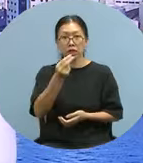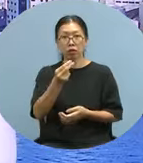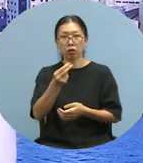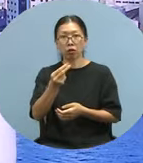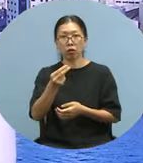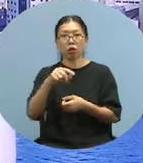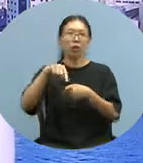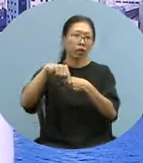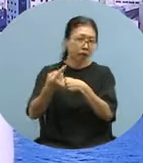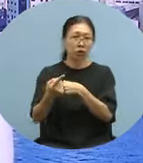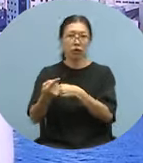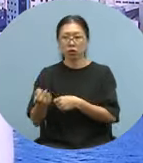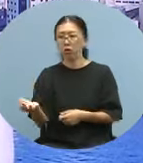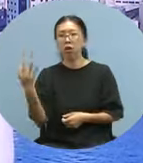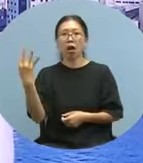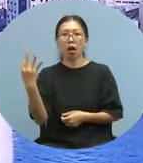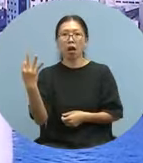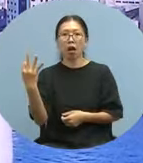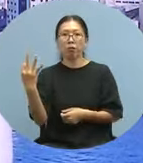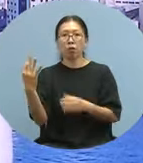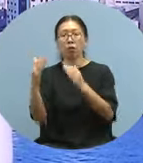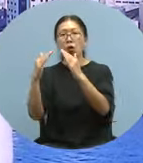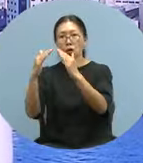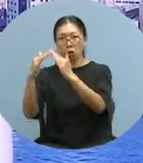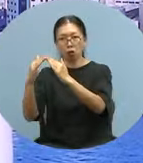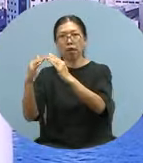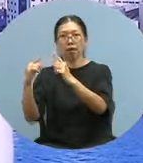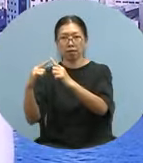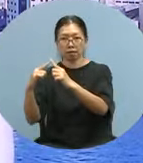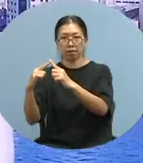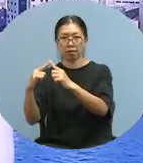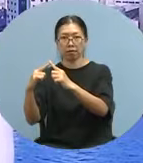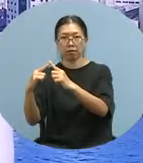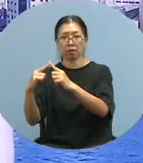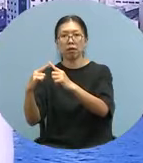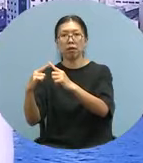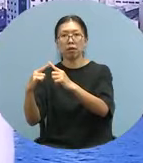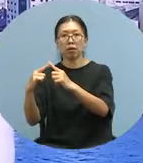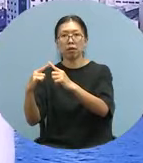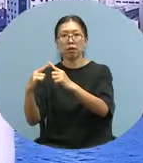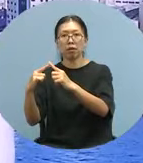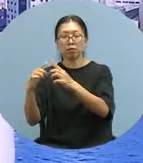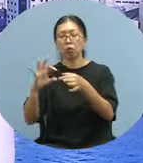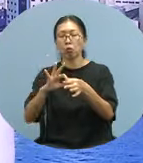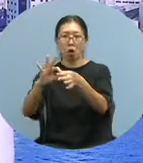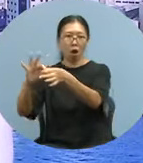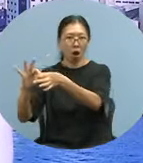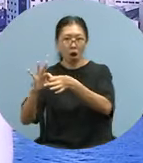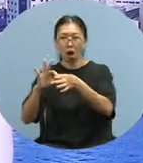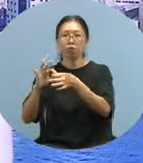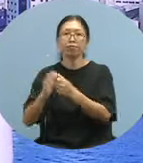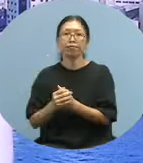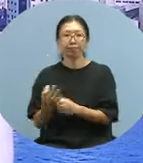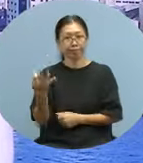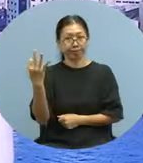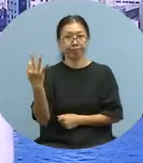除了那7宗輸入性個案，還有3宗呢就是家庭的個案，就是有相關